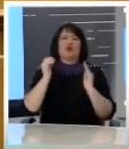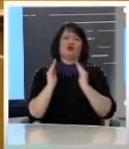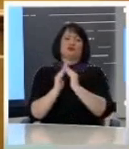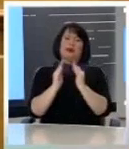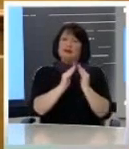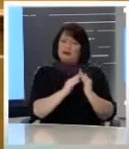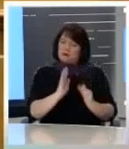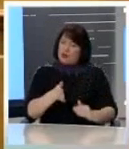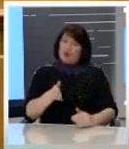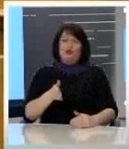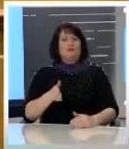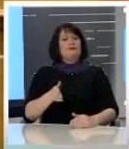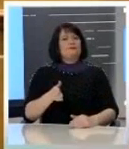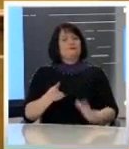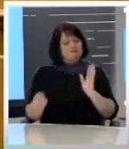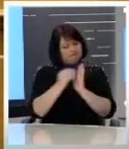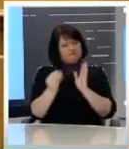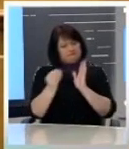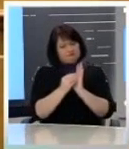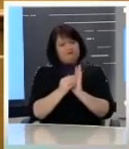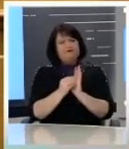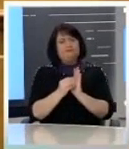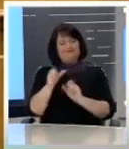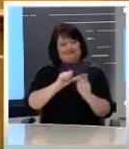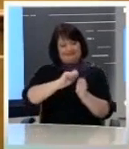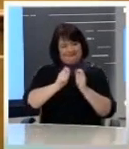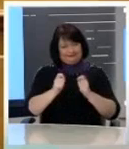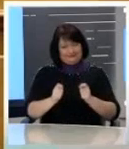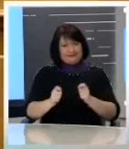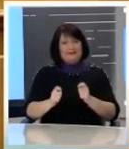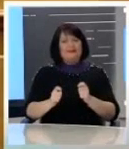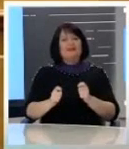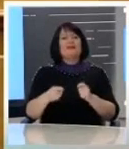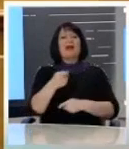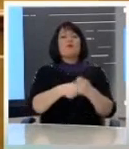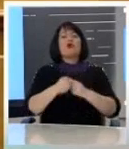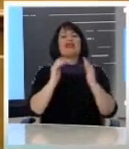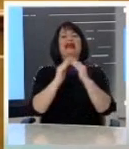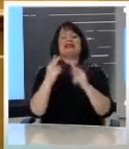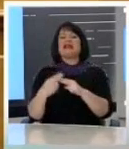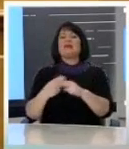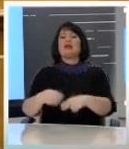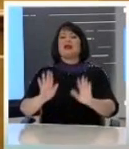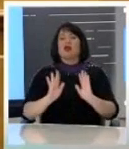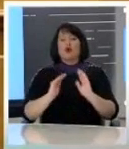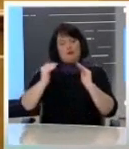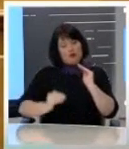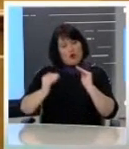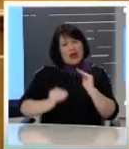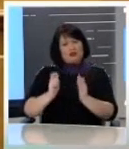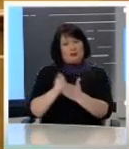κατοικία, ότι βάλαμε την αναγκαία αναπροσαρμογή με βάση την εμπορική αξία και όχι την αντικειμενική για να πληρώσουν